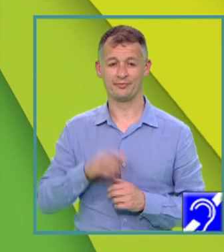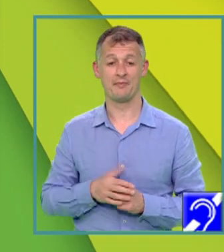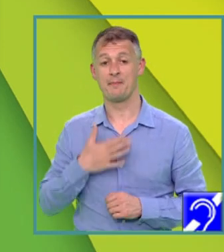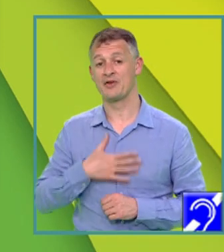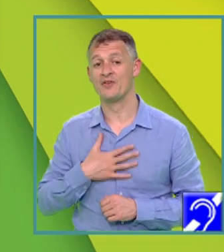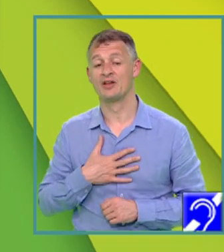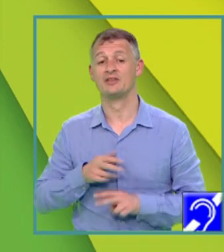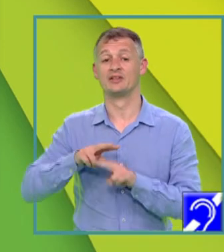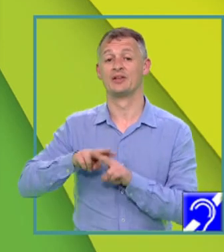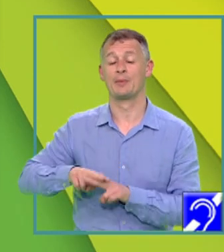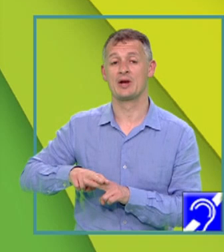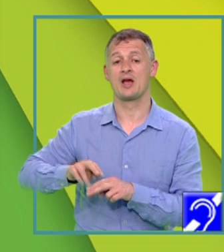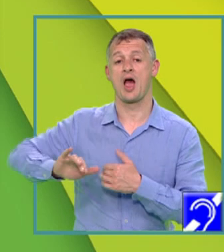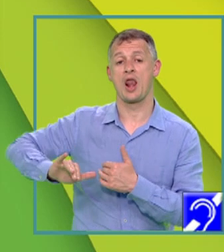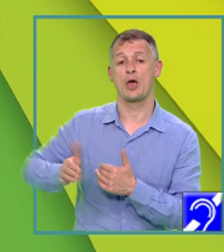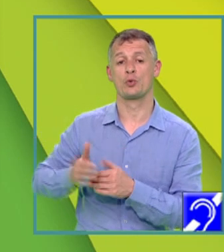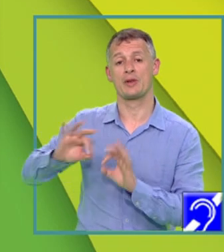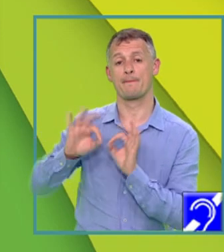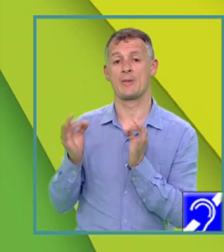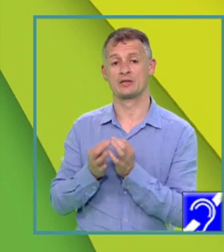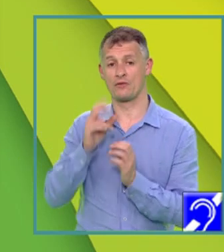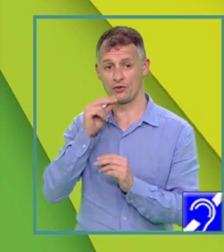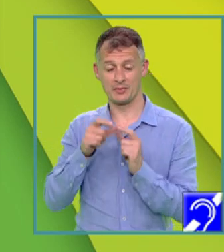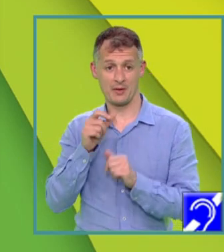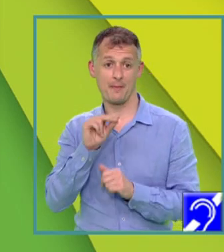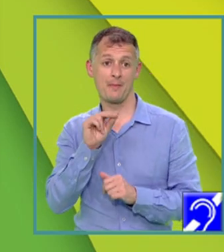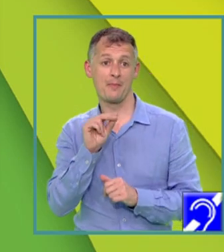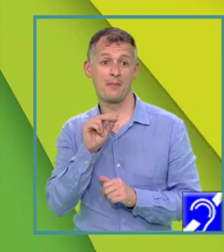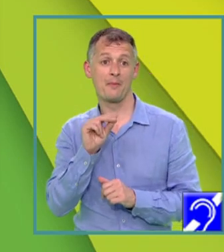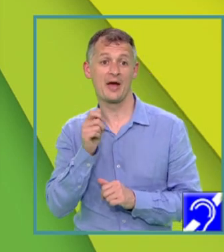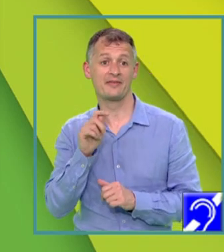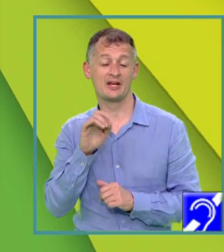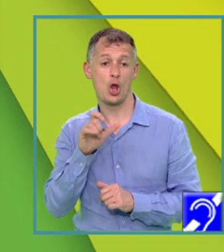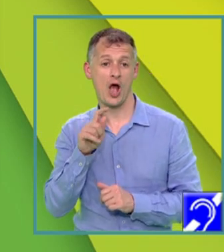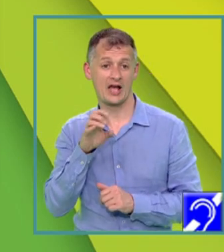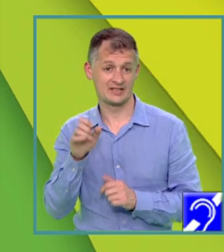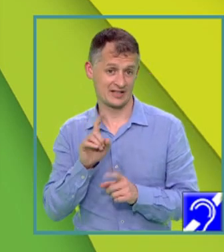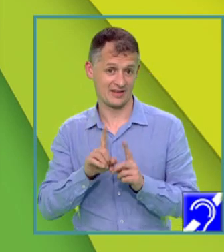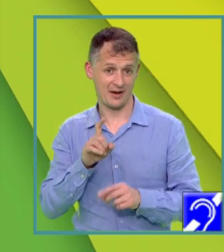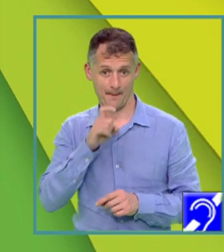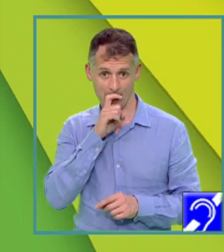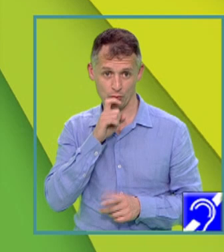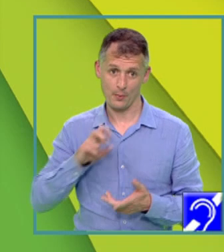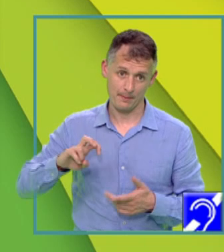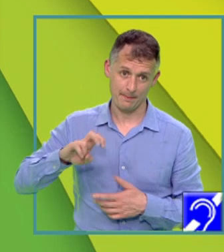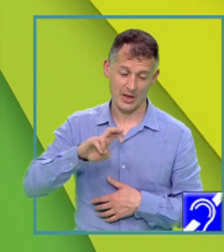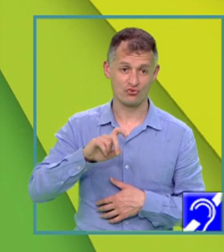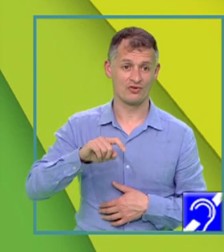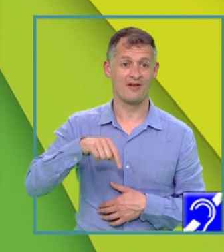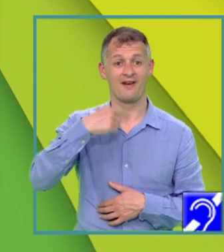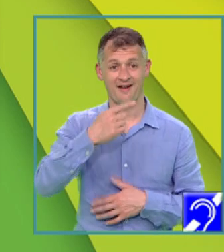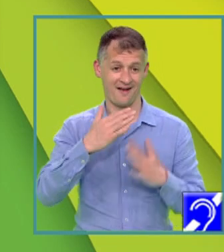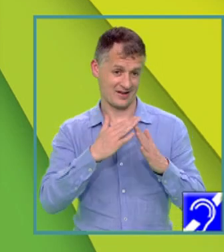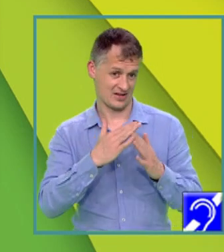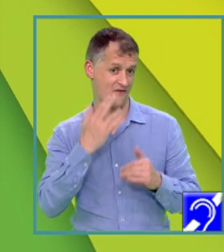preferă să stea alături de părinți, vorbim despre patrilocație. Dar dacă băiatul va merge la casa